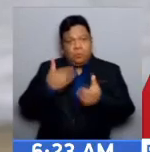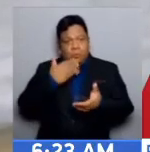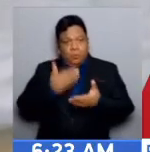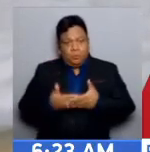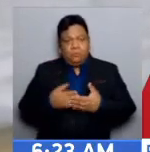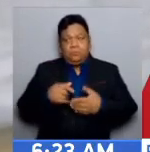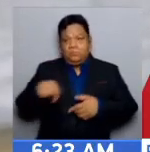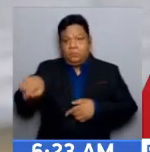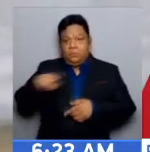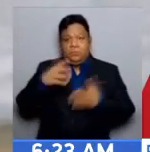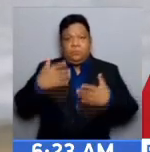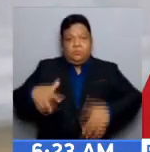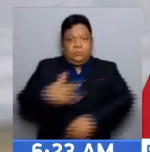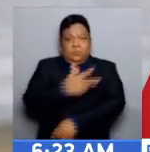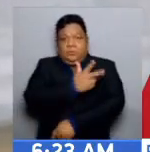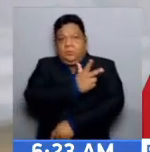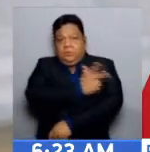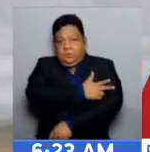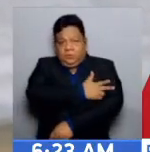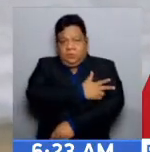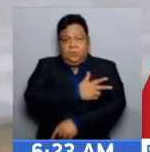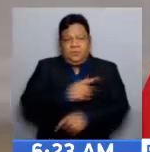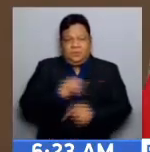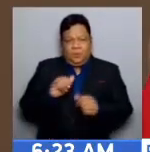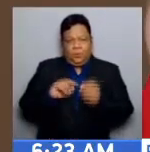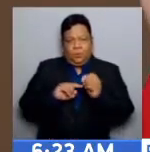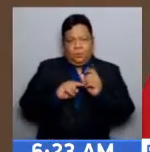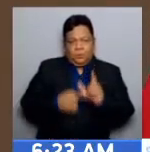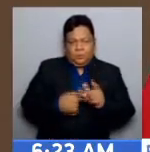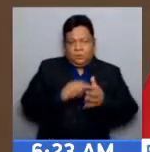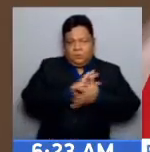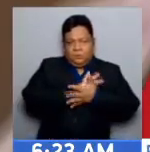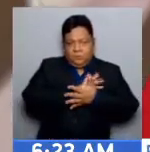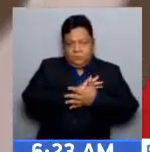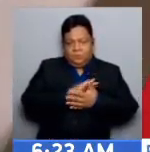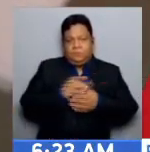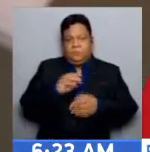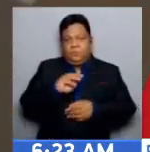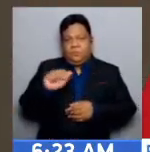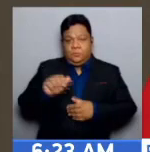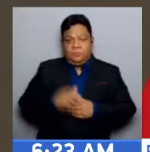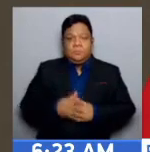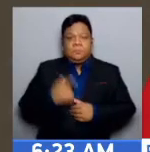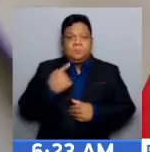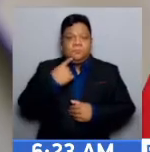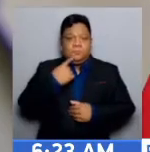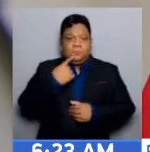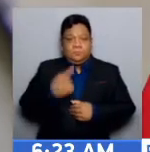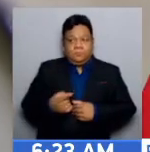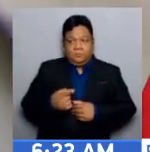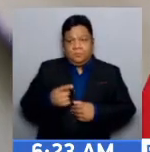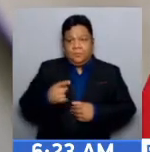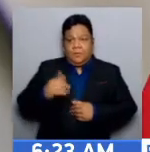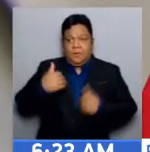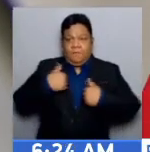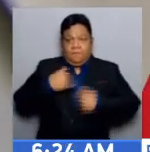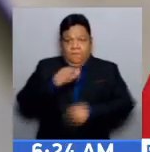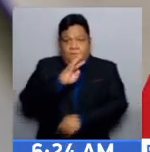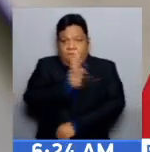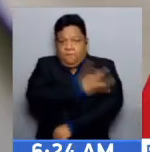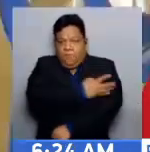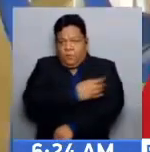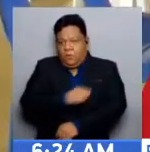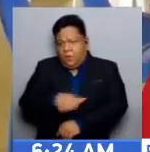original na Spikevax vaccine ng Moderna. Kalahati sa kanila ang binigyan ng fourth dose ng Spikevax habang iba ay binigyan ng